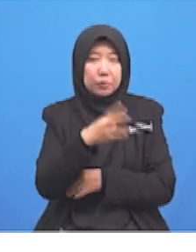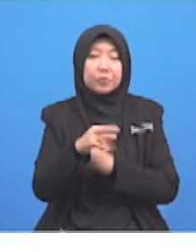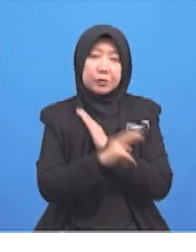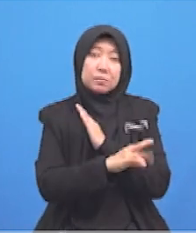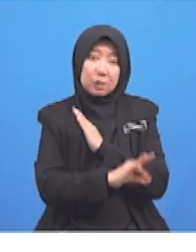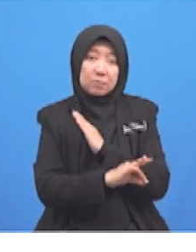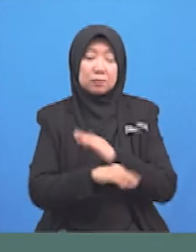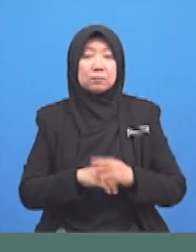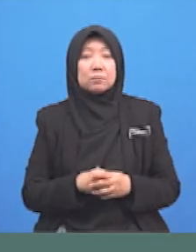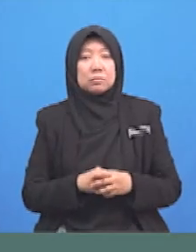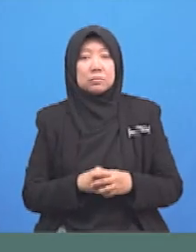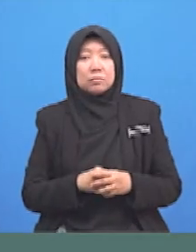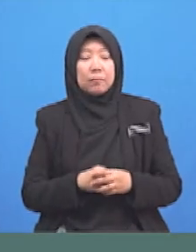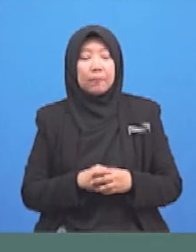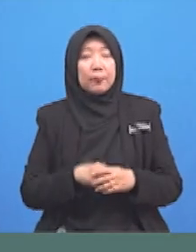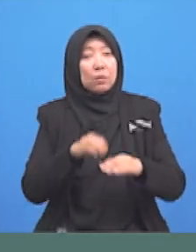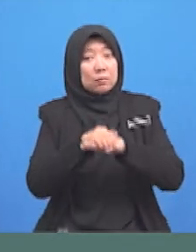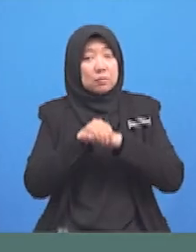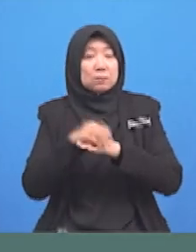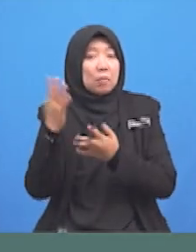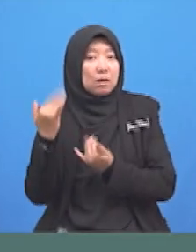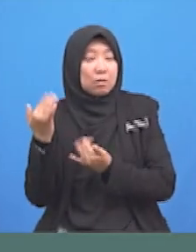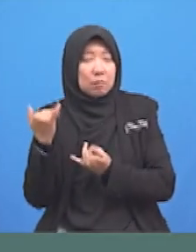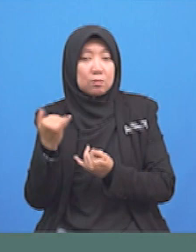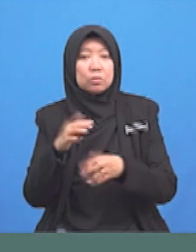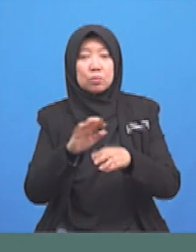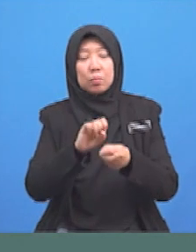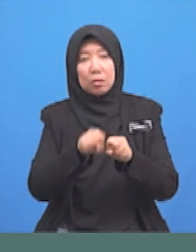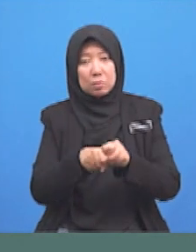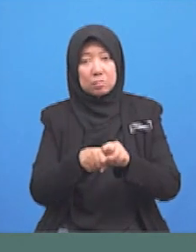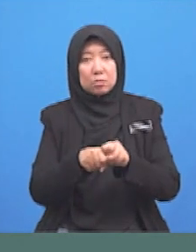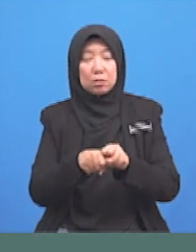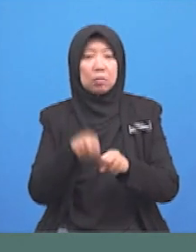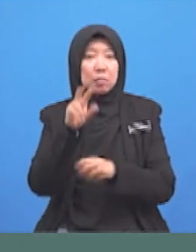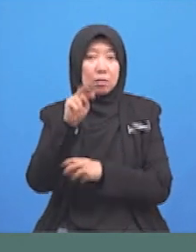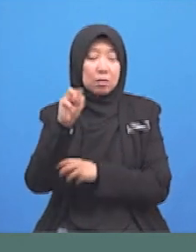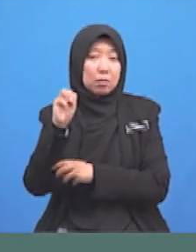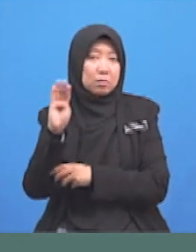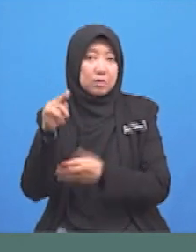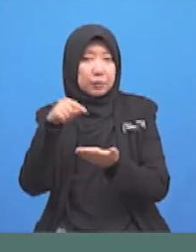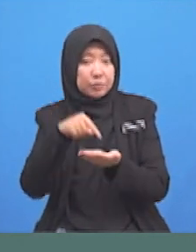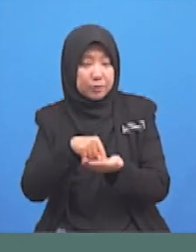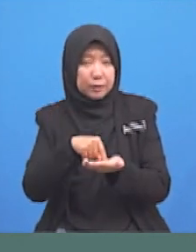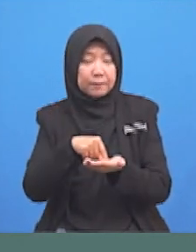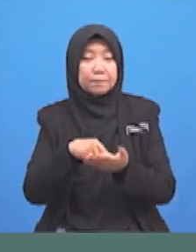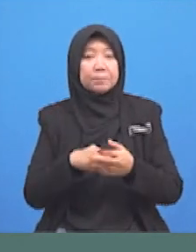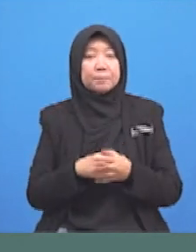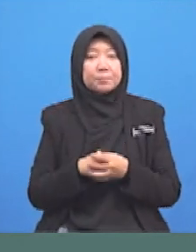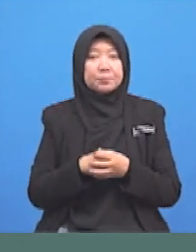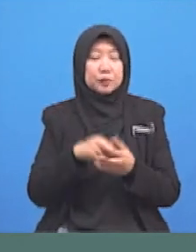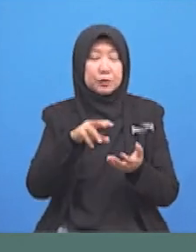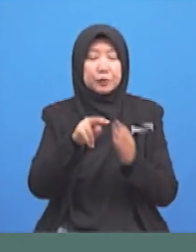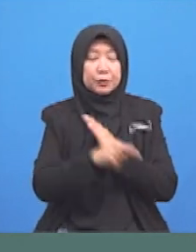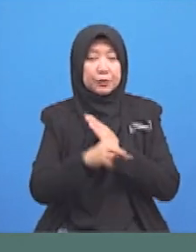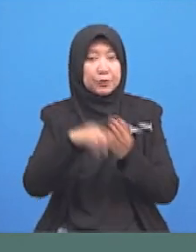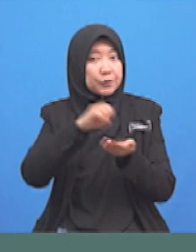Sembilan. Pihak British mengharapkan supaya penubuhan persekutuan dengan menggabungkan negeri kaya